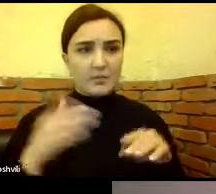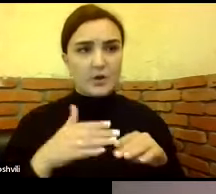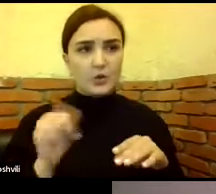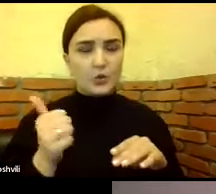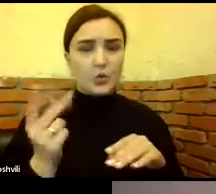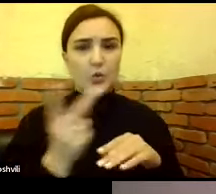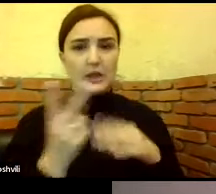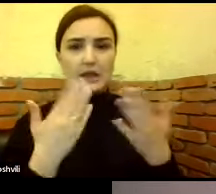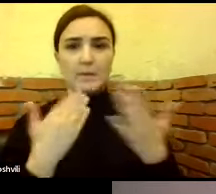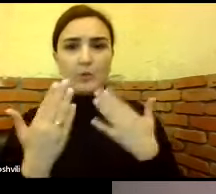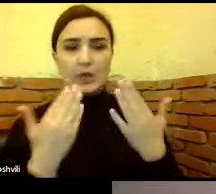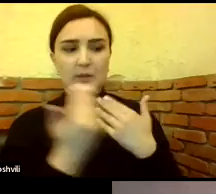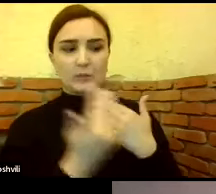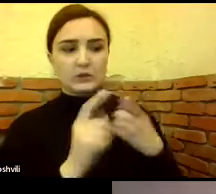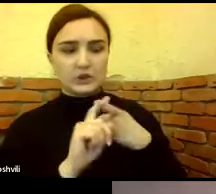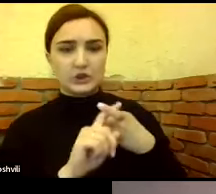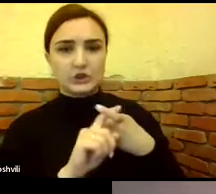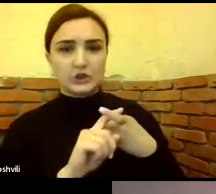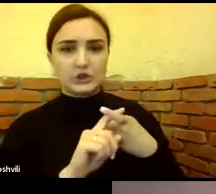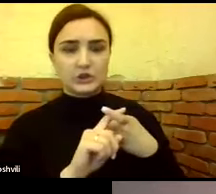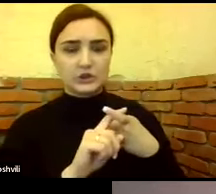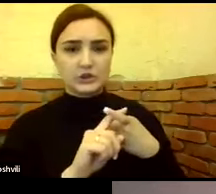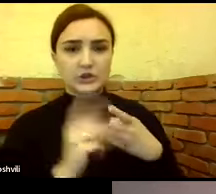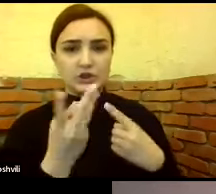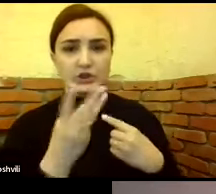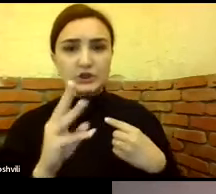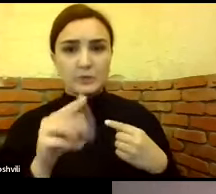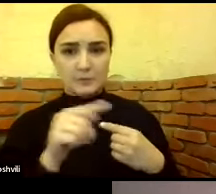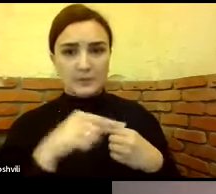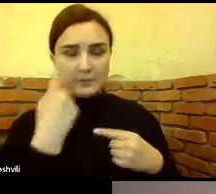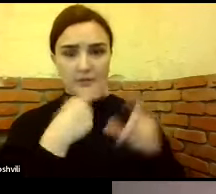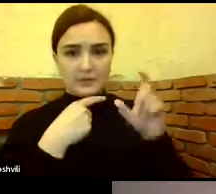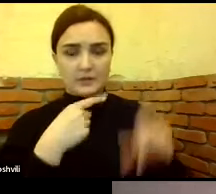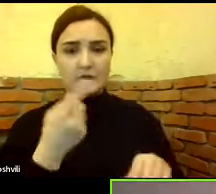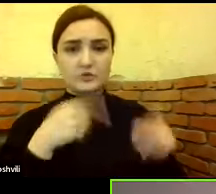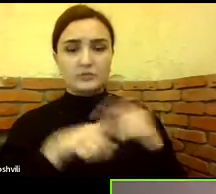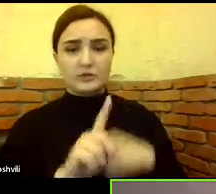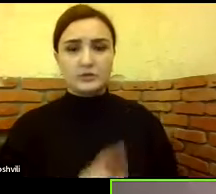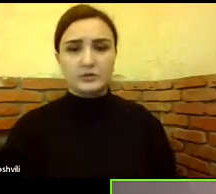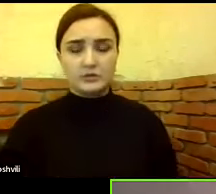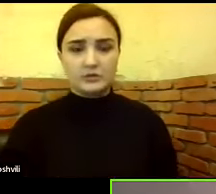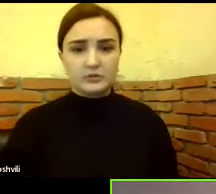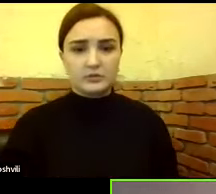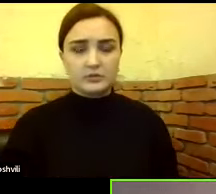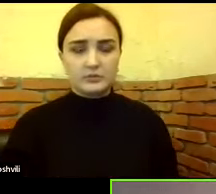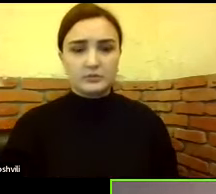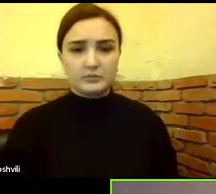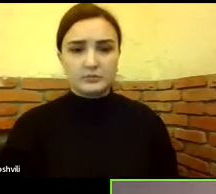აქვს ჩვენთან და როგორი აქვს ჩვენთან შეშიმ კონტექსტიდან გამომდინარე, რა თქმა უნდა. ხო,